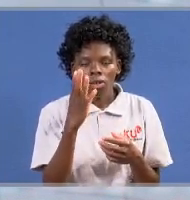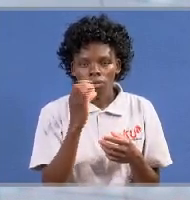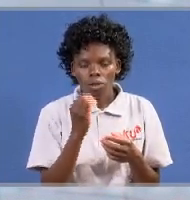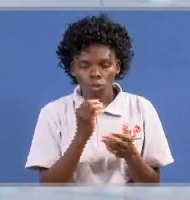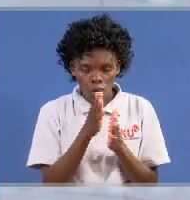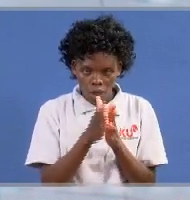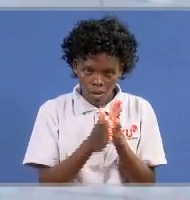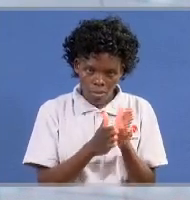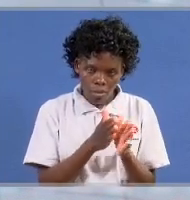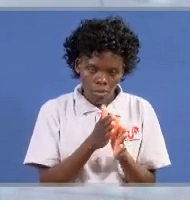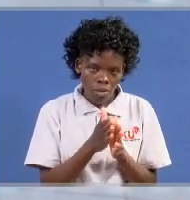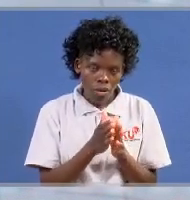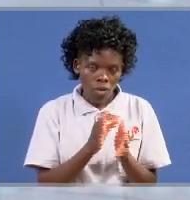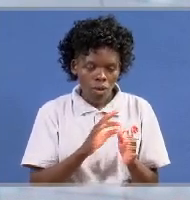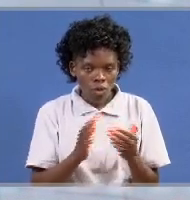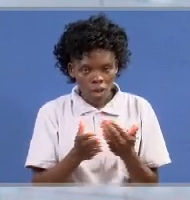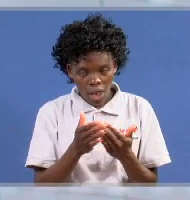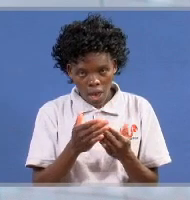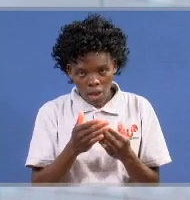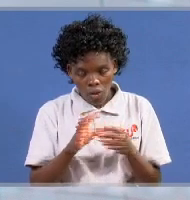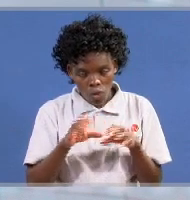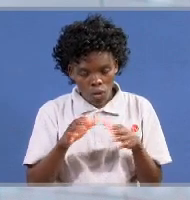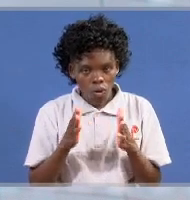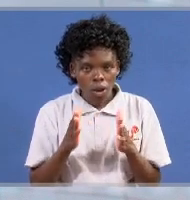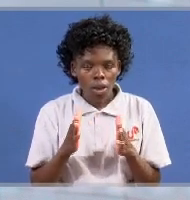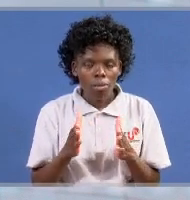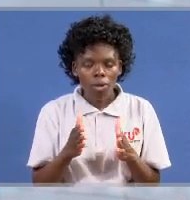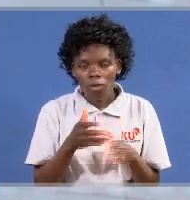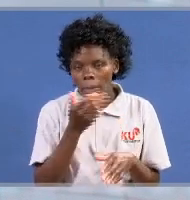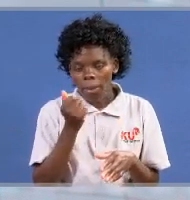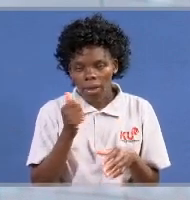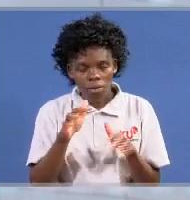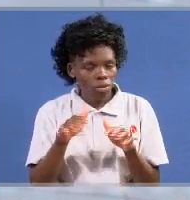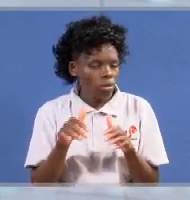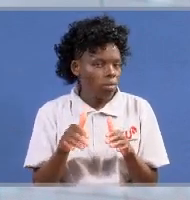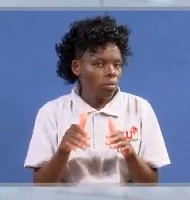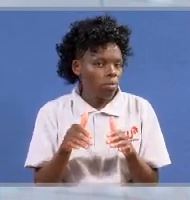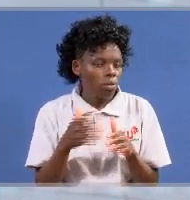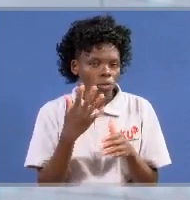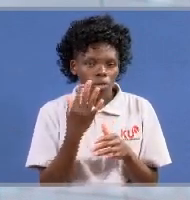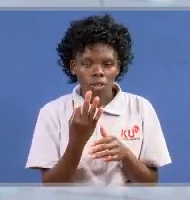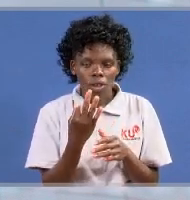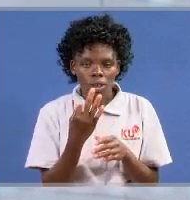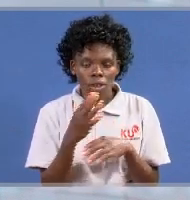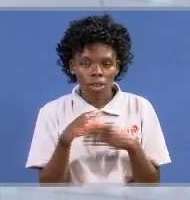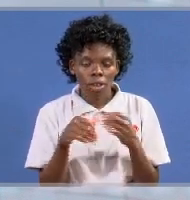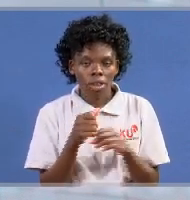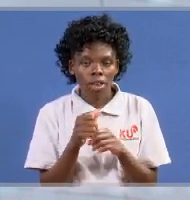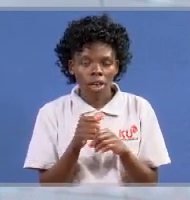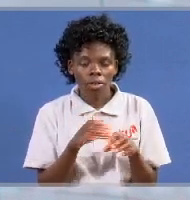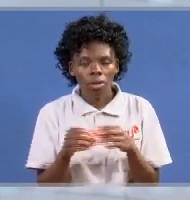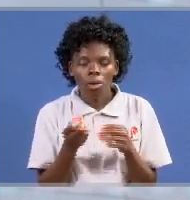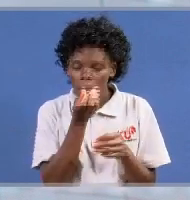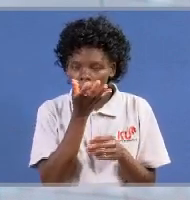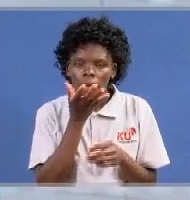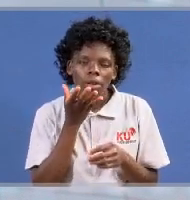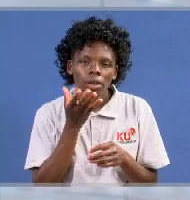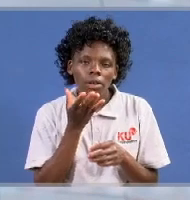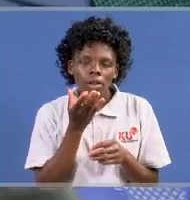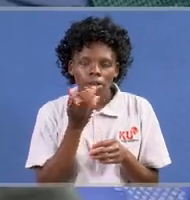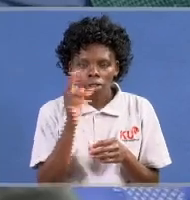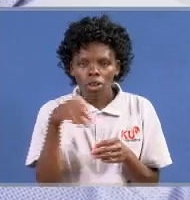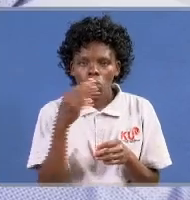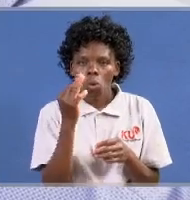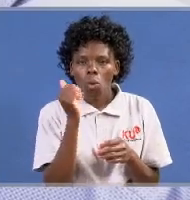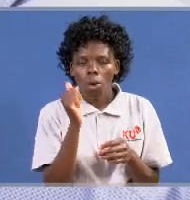mpango wa kufadhili wakulima wadogo ili kuimarisha kilimo chao. Mpango huo wa miaka mitatu kufadhili kilimo cha maua eneo la ziwa